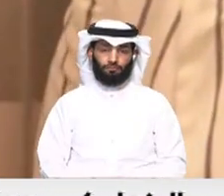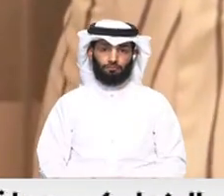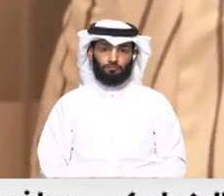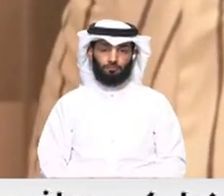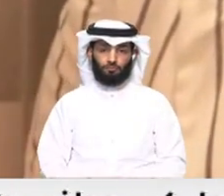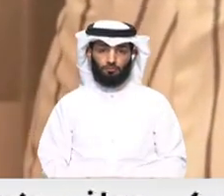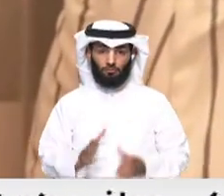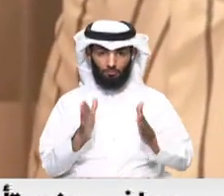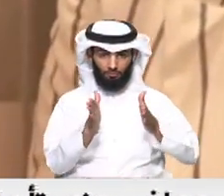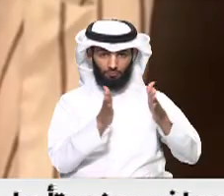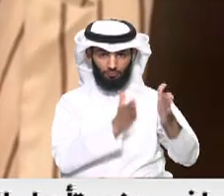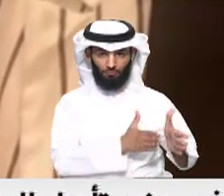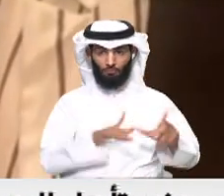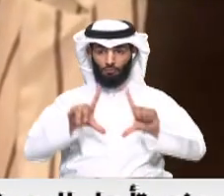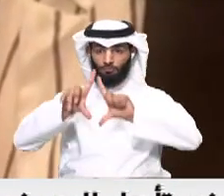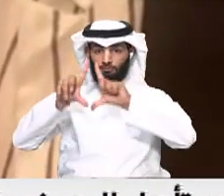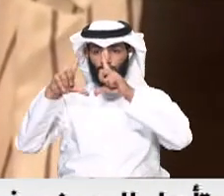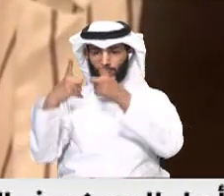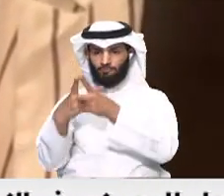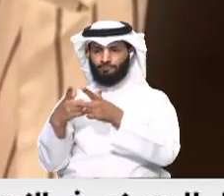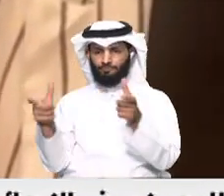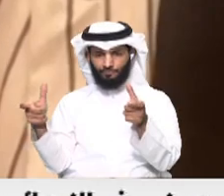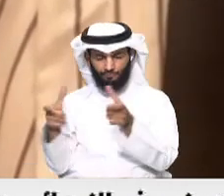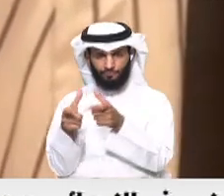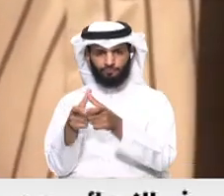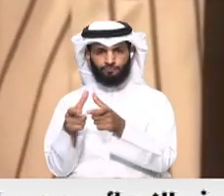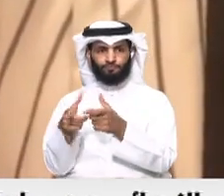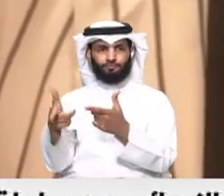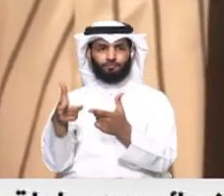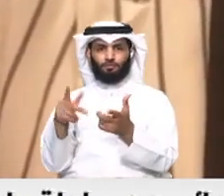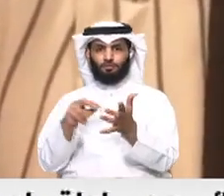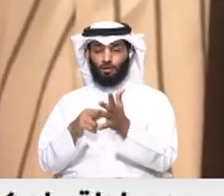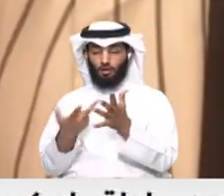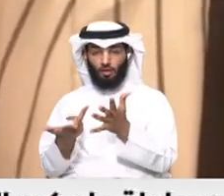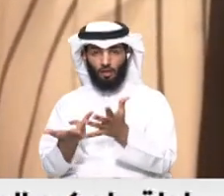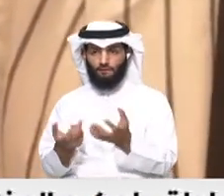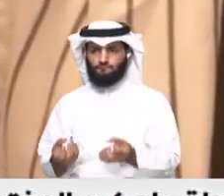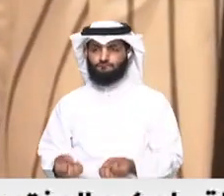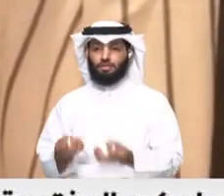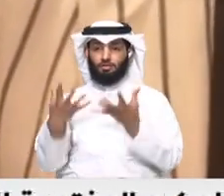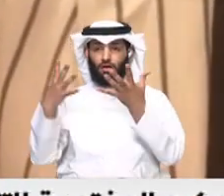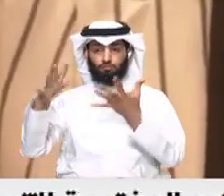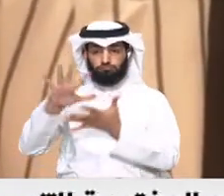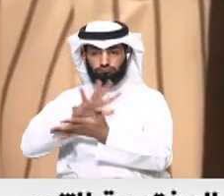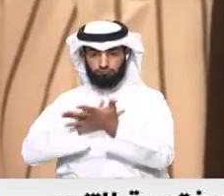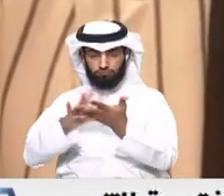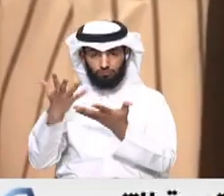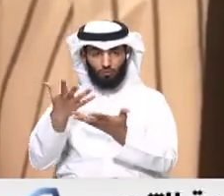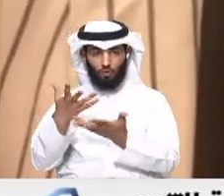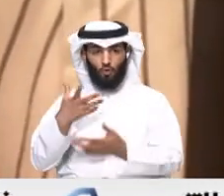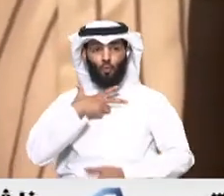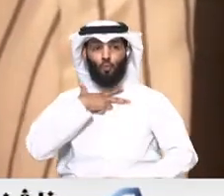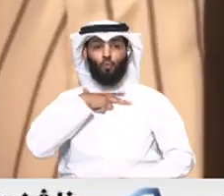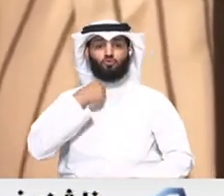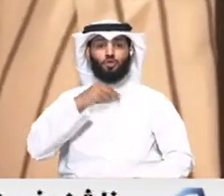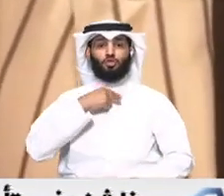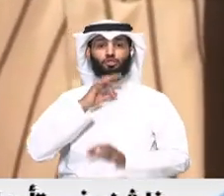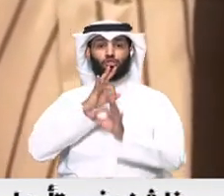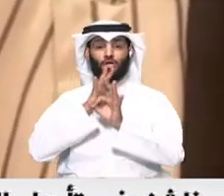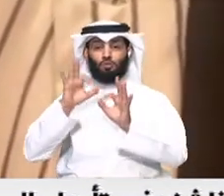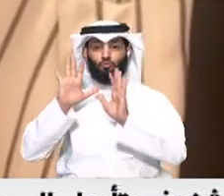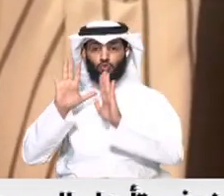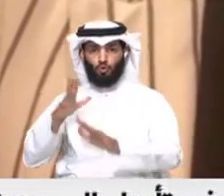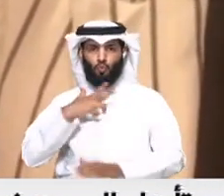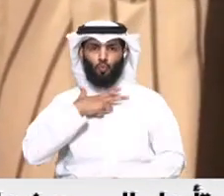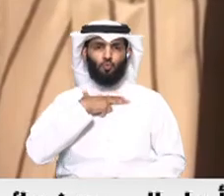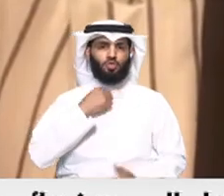اجتماع لجنة الطوارئ وإدارة الكوارث كان هناك اجتماع حضره جميع الوزراء باستثناء وزير